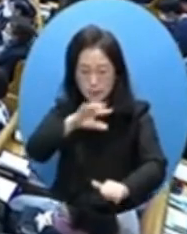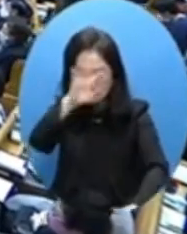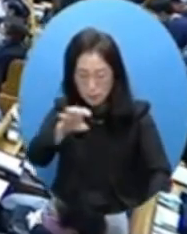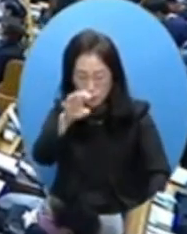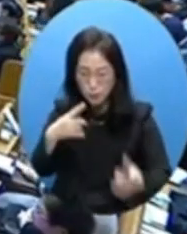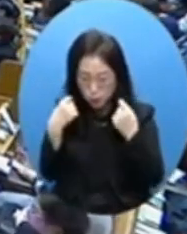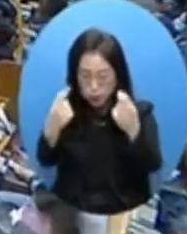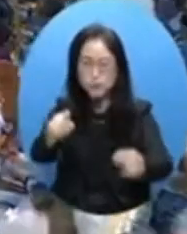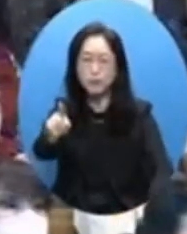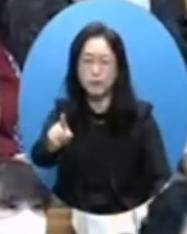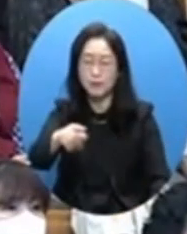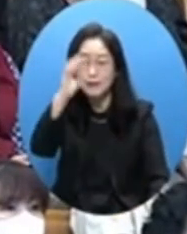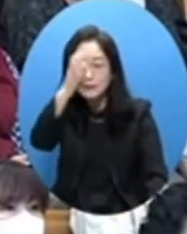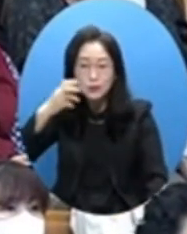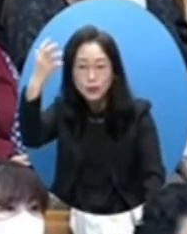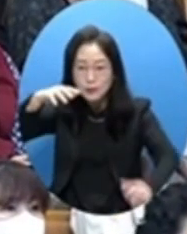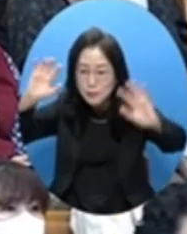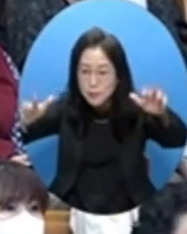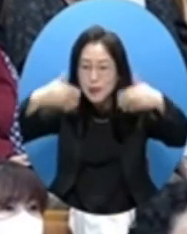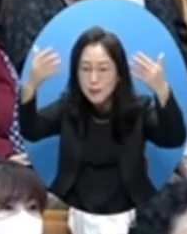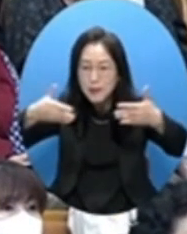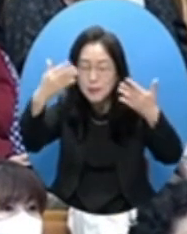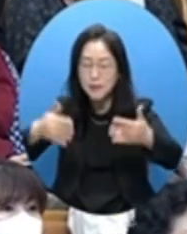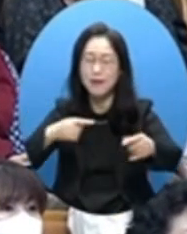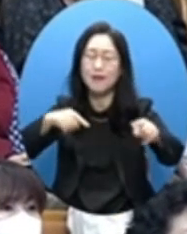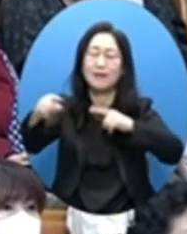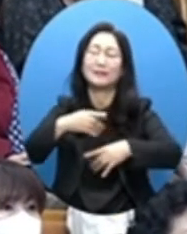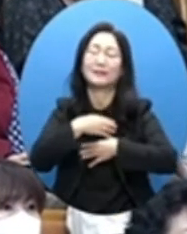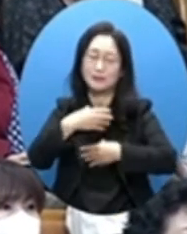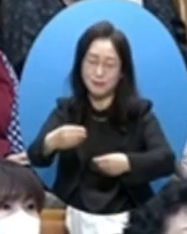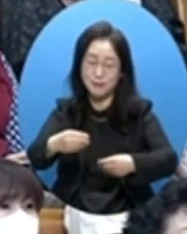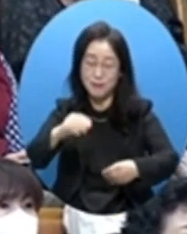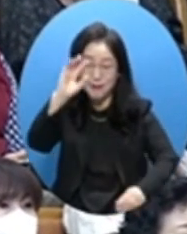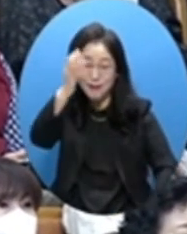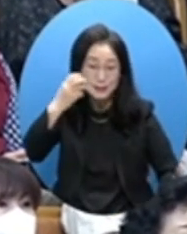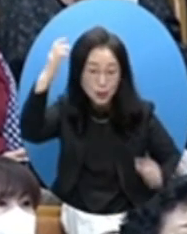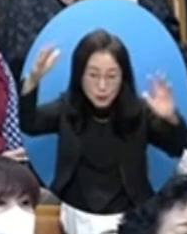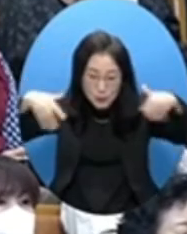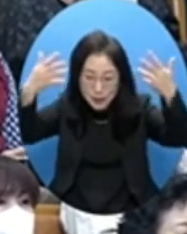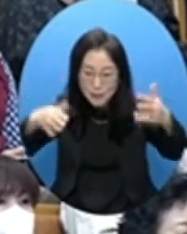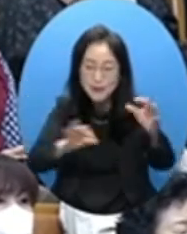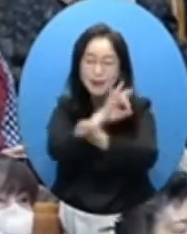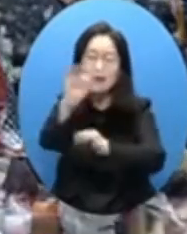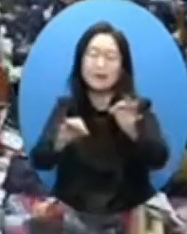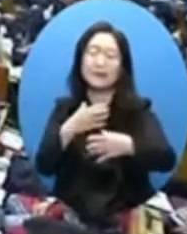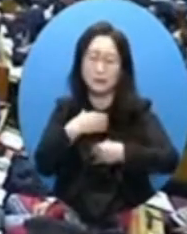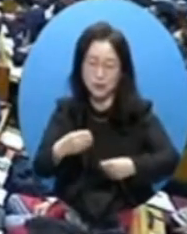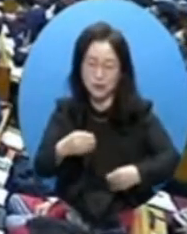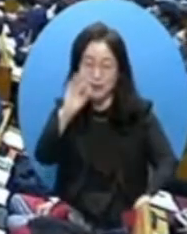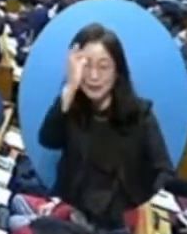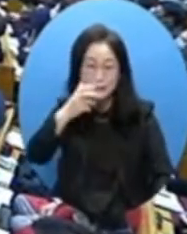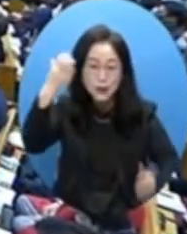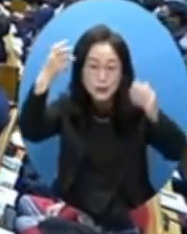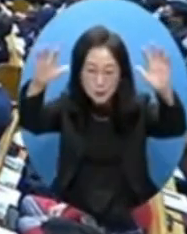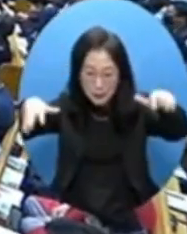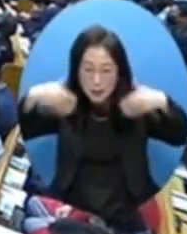성령님의 바람 불어와야 정치도 안정되고 성에반에 들어와야 경제도 안정되고 있습니다